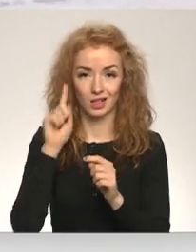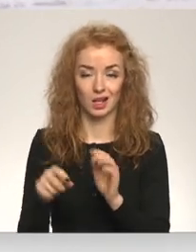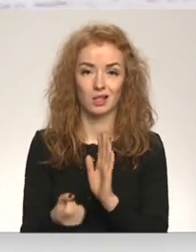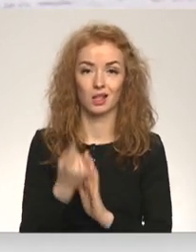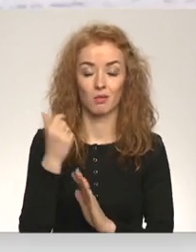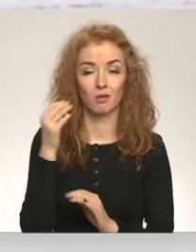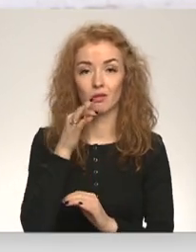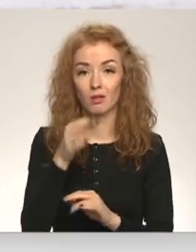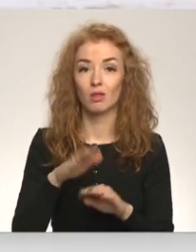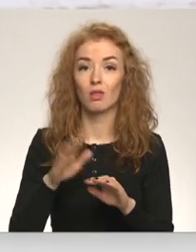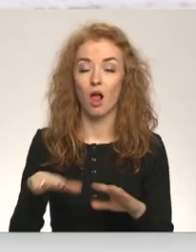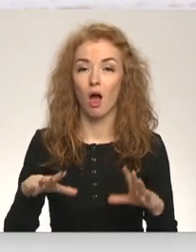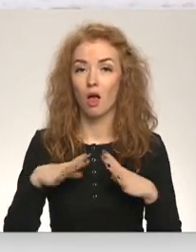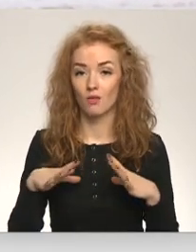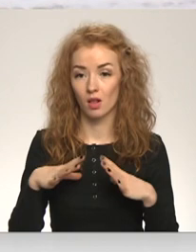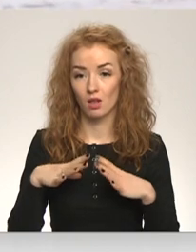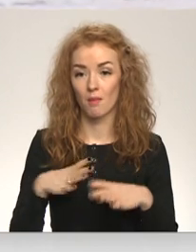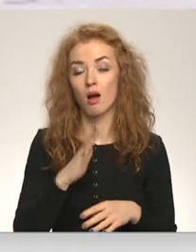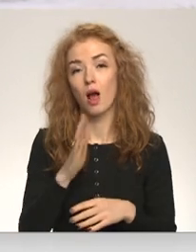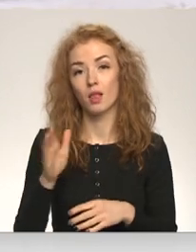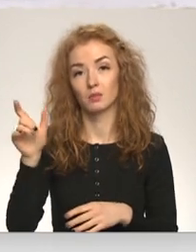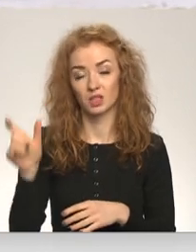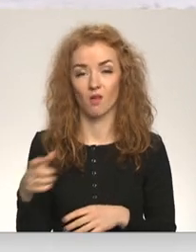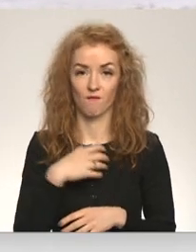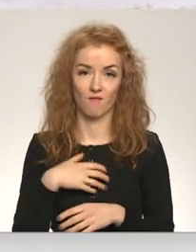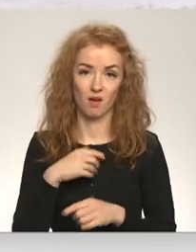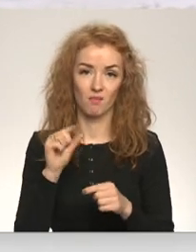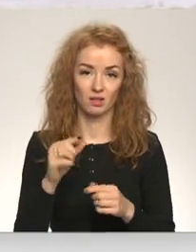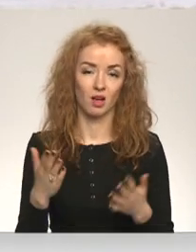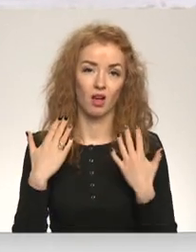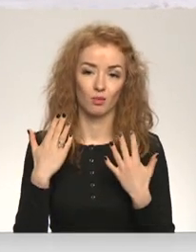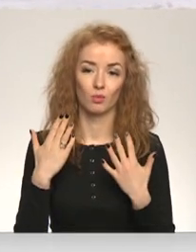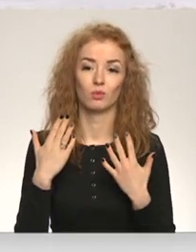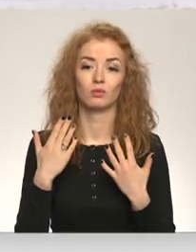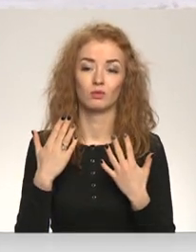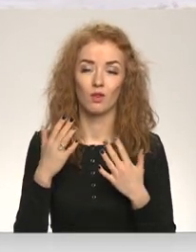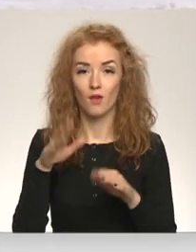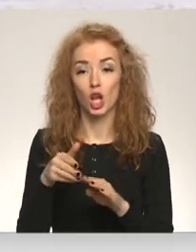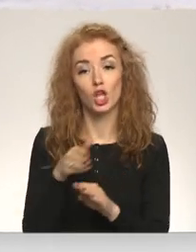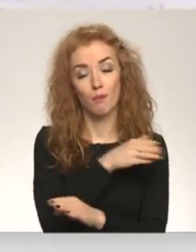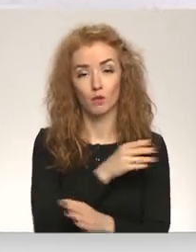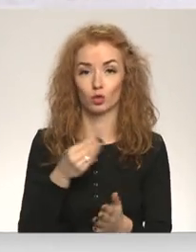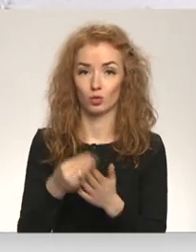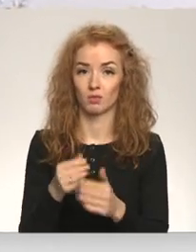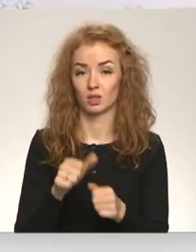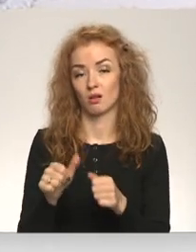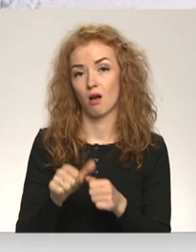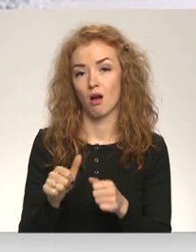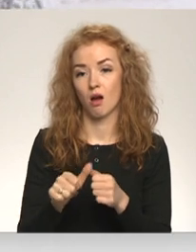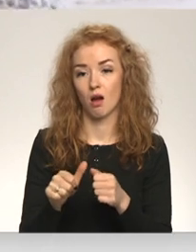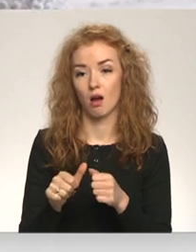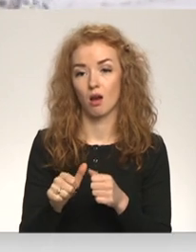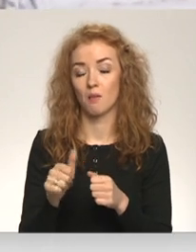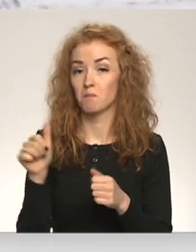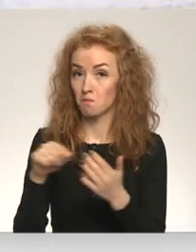ir sakarā ar atvaļinājumu. Katram cilvēkam vajag atpūsties. Var sapirkt iepriekš zāles, kas strādā. Mums